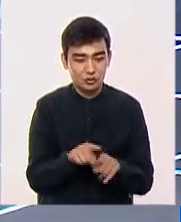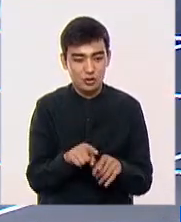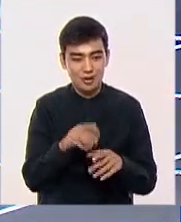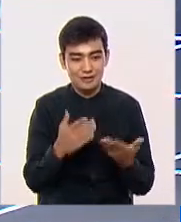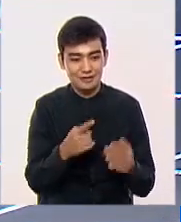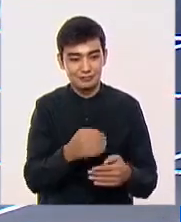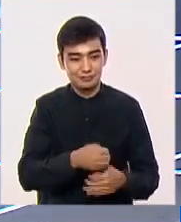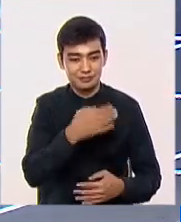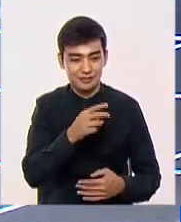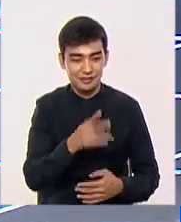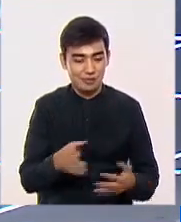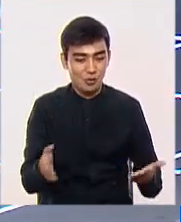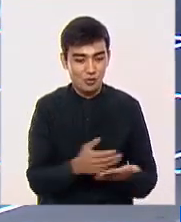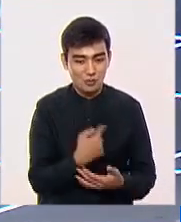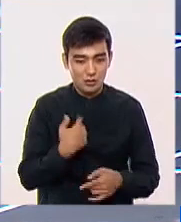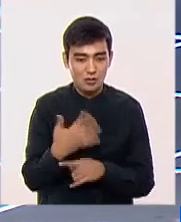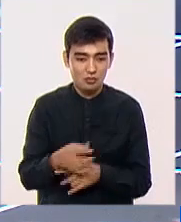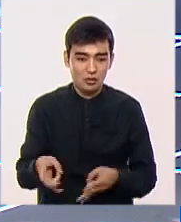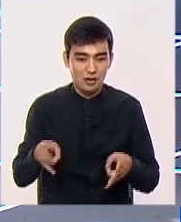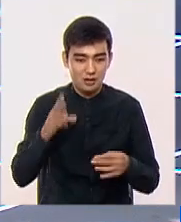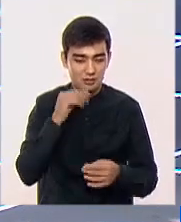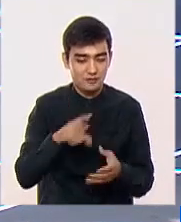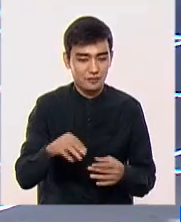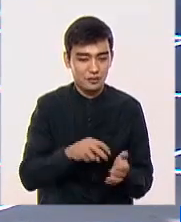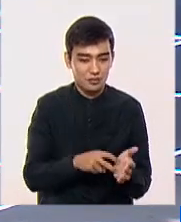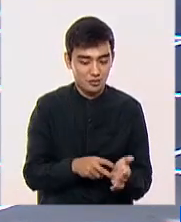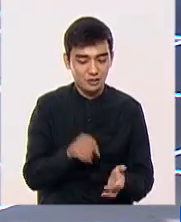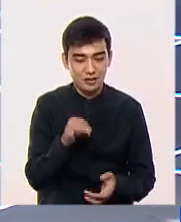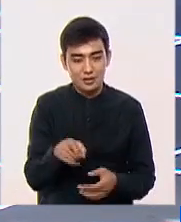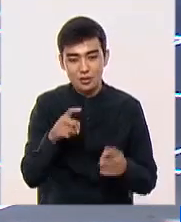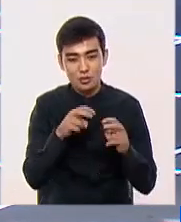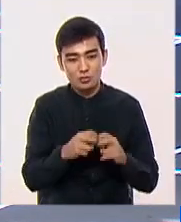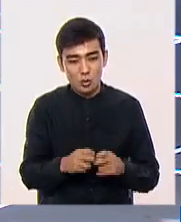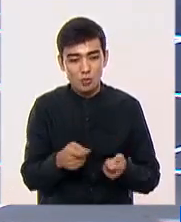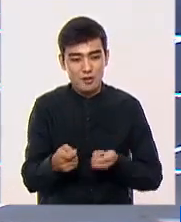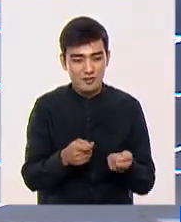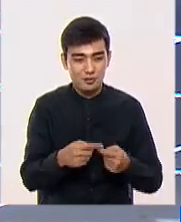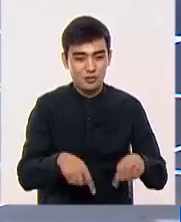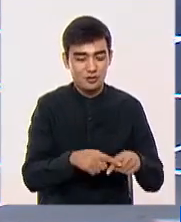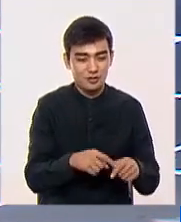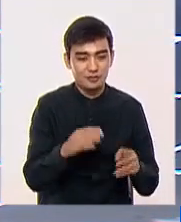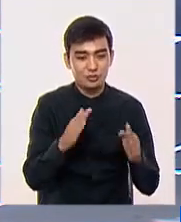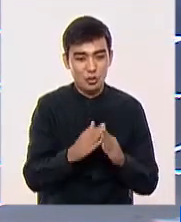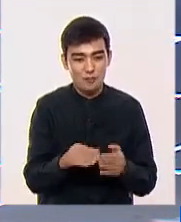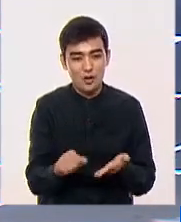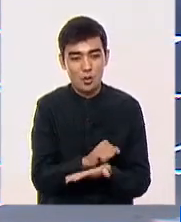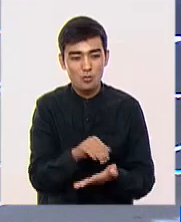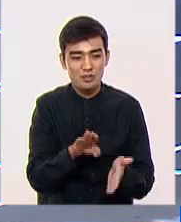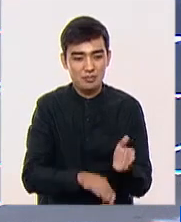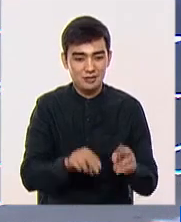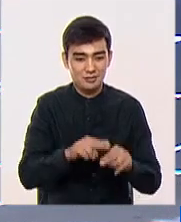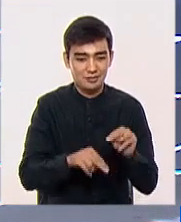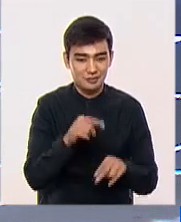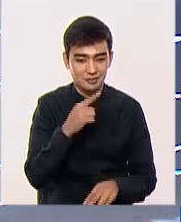сүрілсе далада қаламыз ба деп қорқады. Ал қалалық құрылыстың бақылау бөлімі өкілдері үйдің ешқандай құжатсыз салынғанын айтып